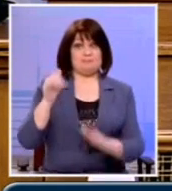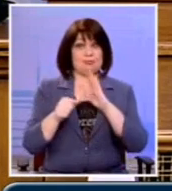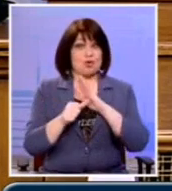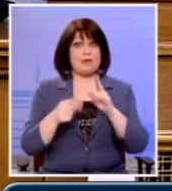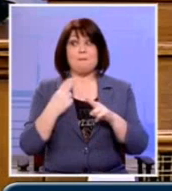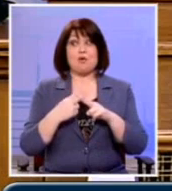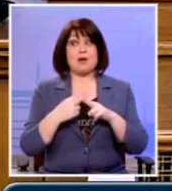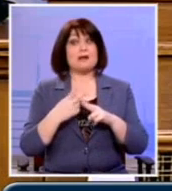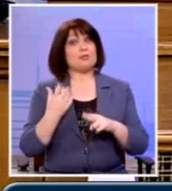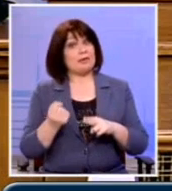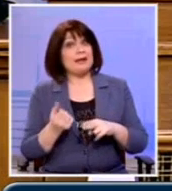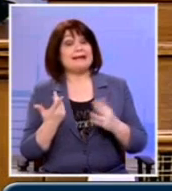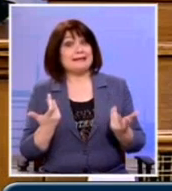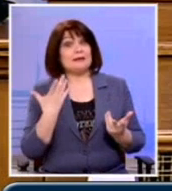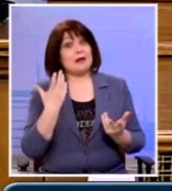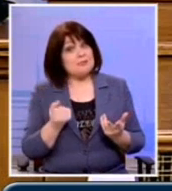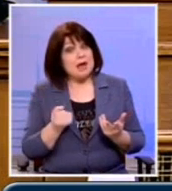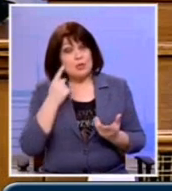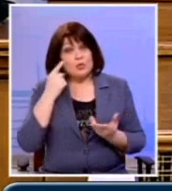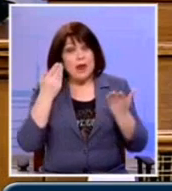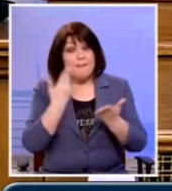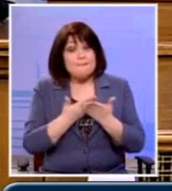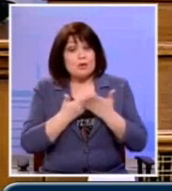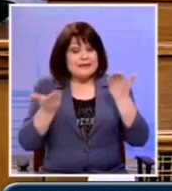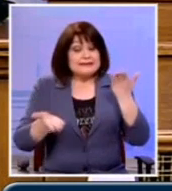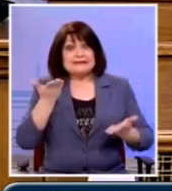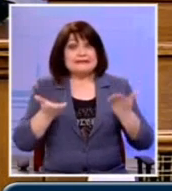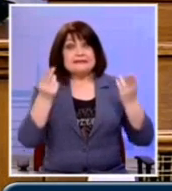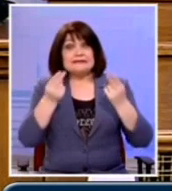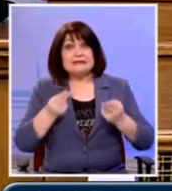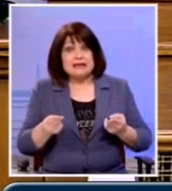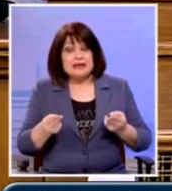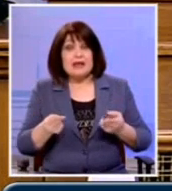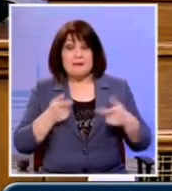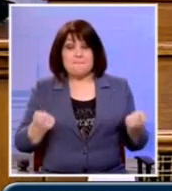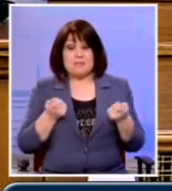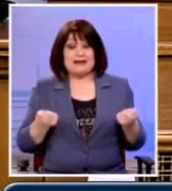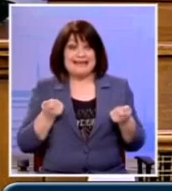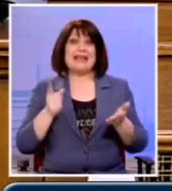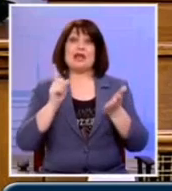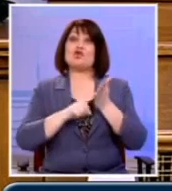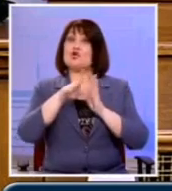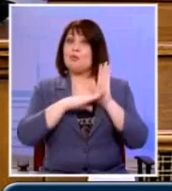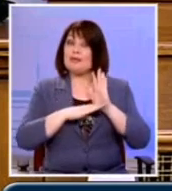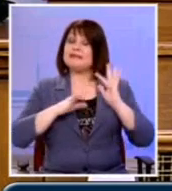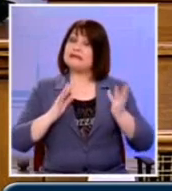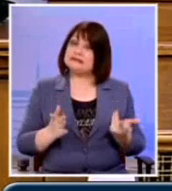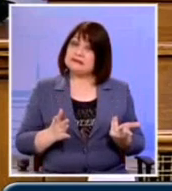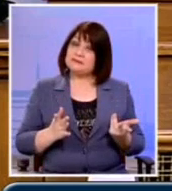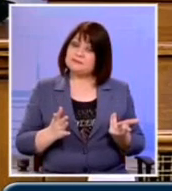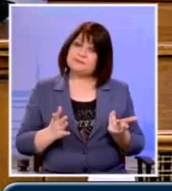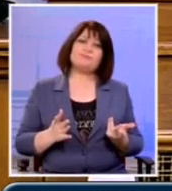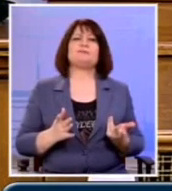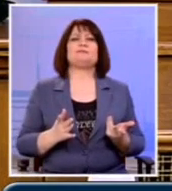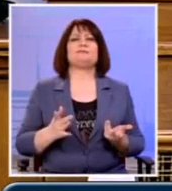πολύτιμο να υπάρχουν συγκριτικά στοιχεία με πρακτικές και νομοθεσίες τις ίδιες χρονικές περιόδους στις